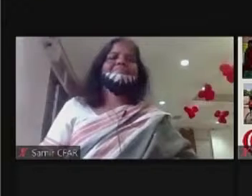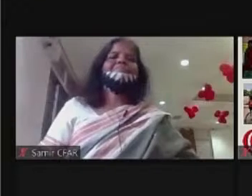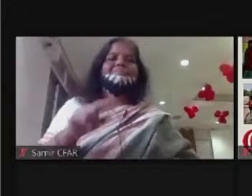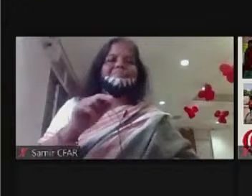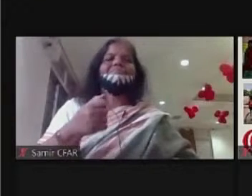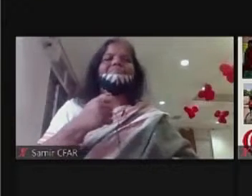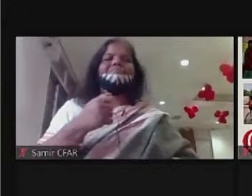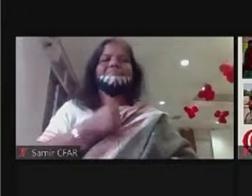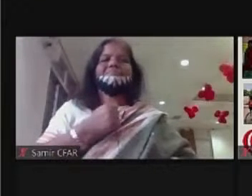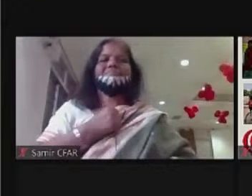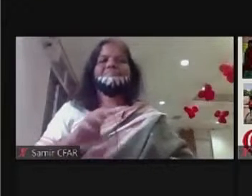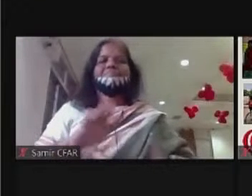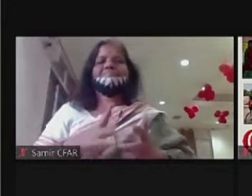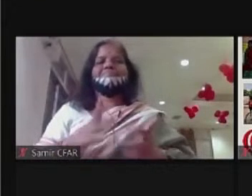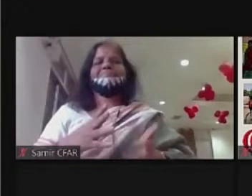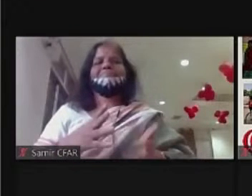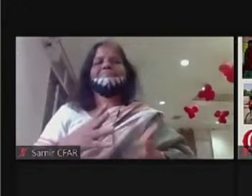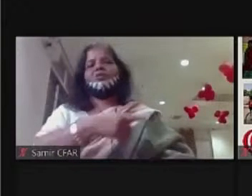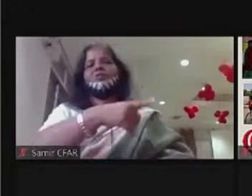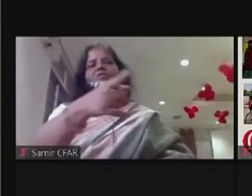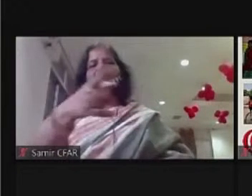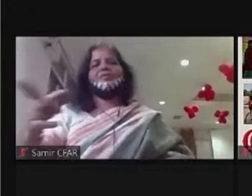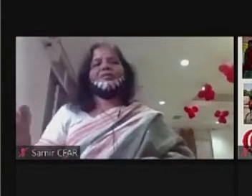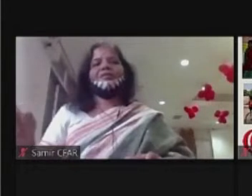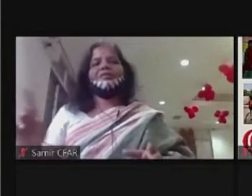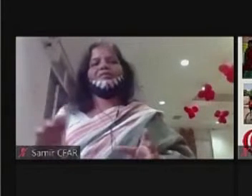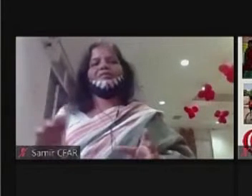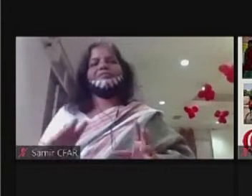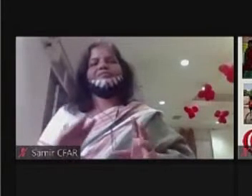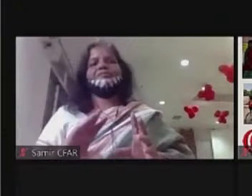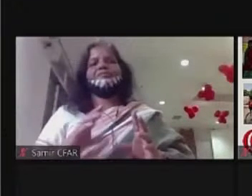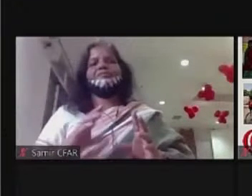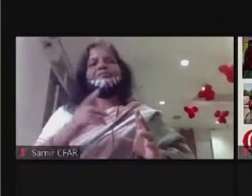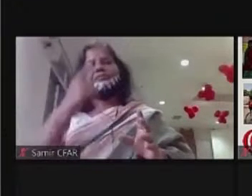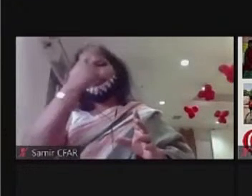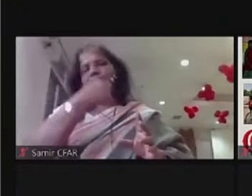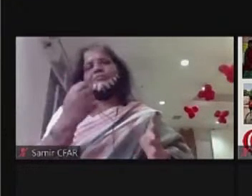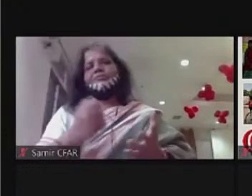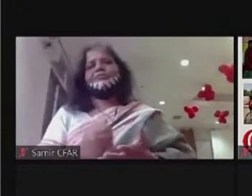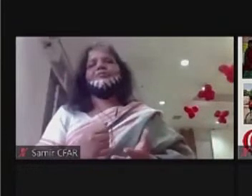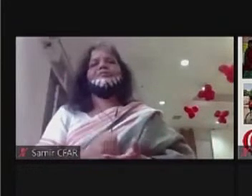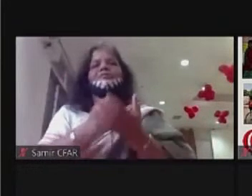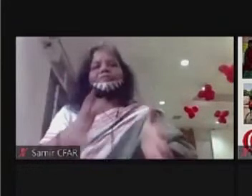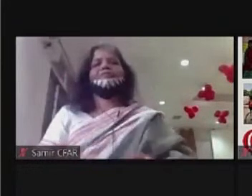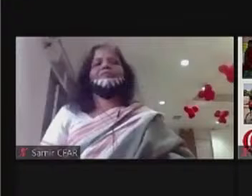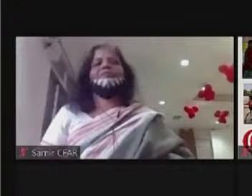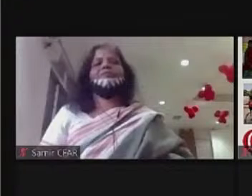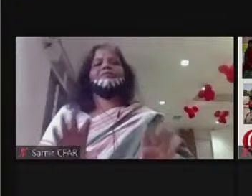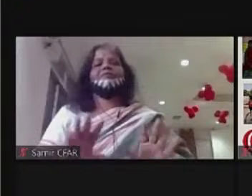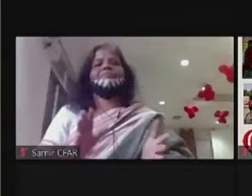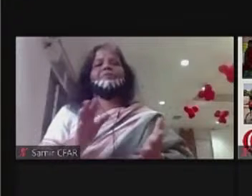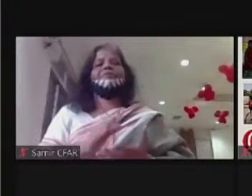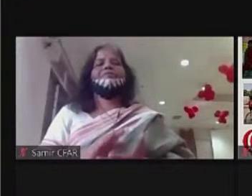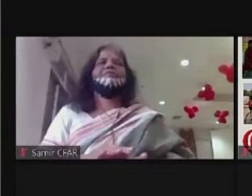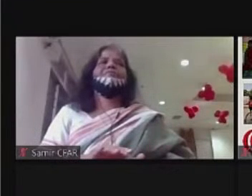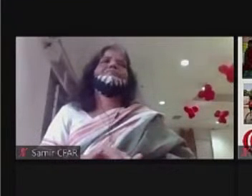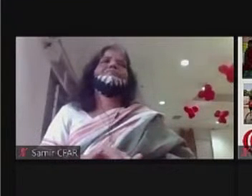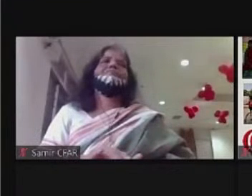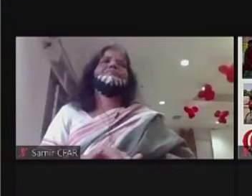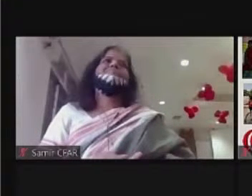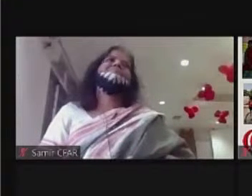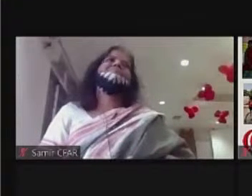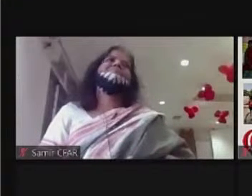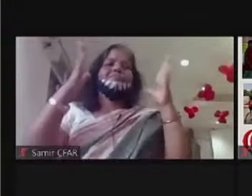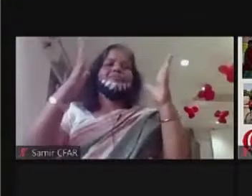जी, बट मैम ये कितने देर और चलेगा? मेरे को 12:30 तक का बोला था। आई हैव अ वेरी इंपॉर्टेंट हियरिंग एट 1 o'clock,